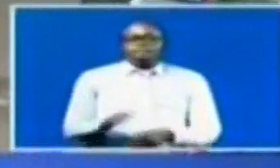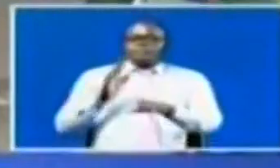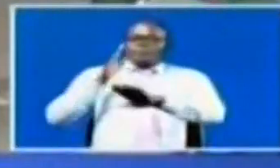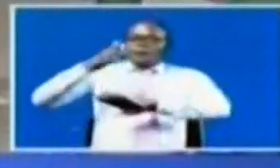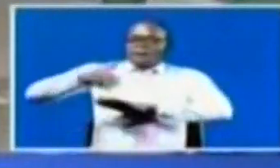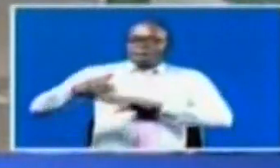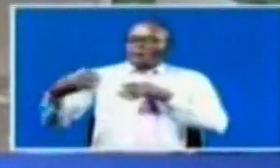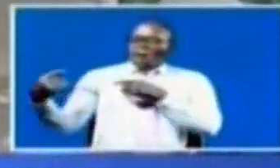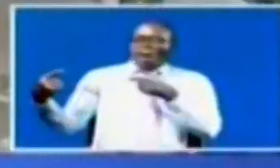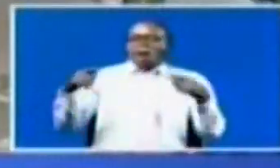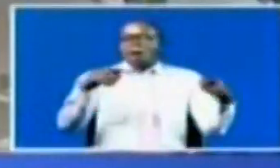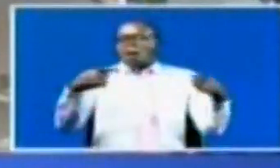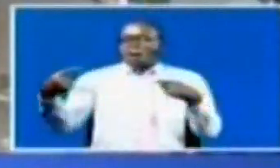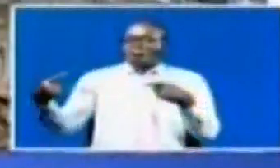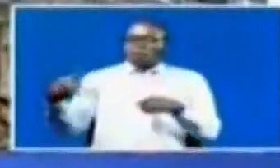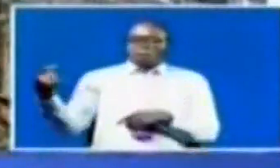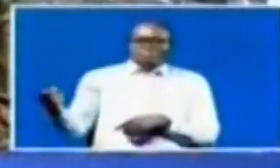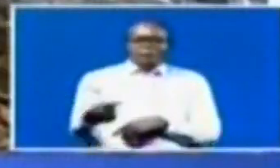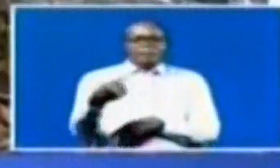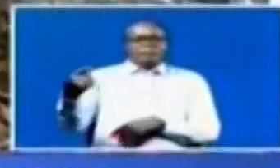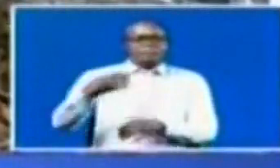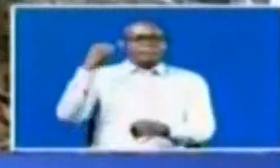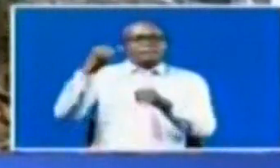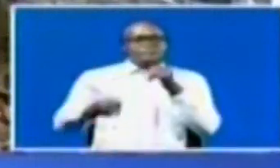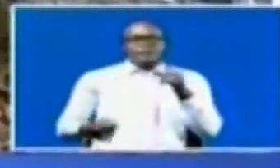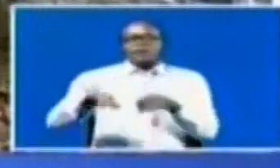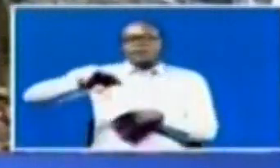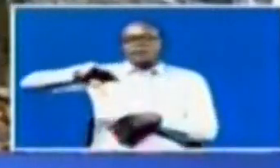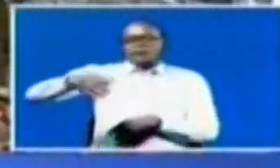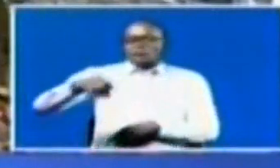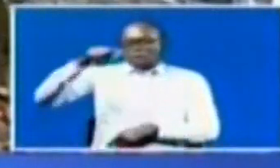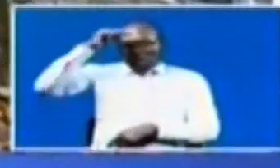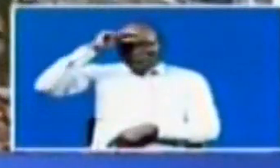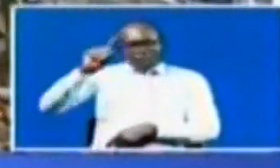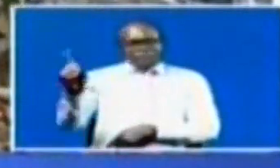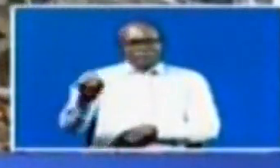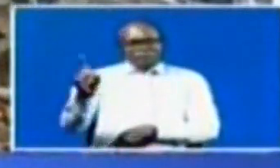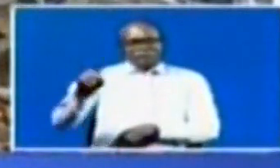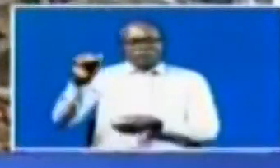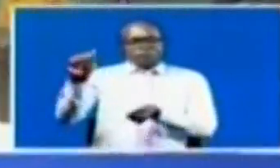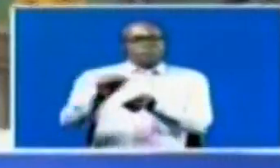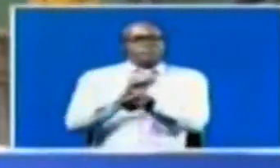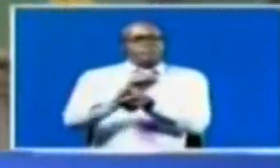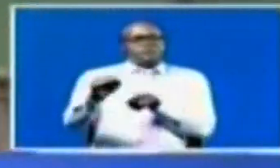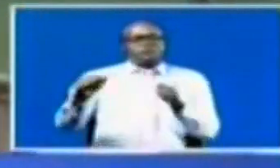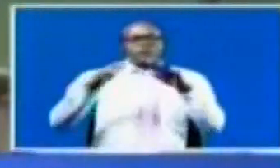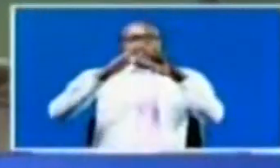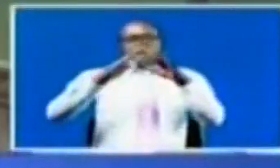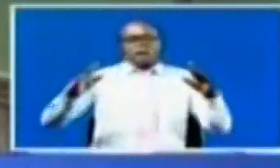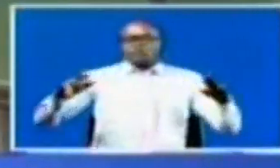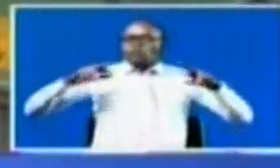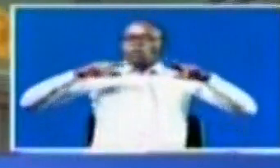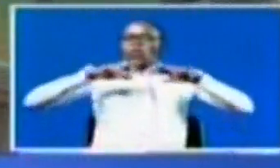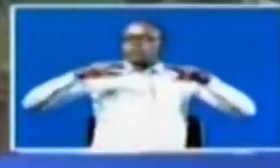Baada ya vuta ni kuvute ya miezi kadhaa, hatimaye serikali ya kaunti ya Nairobi imeruhusiwa kubomoa hoteli ya Grand Manor eneo